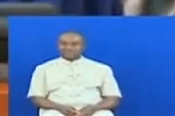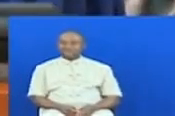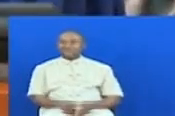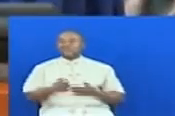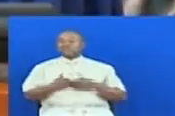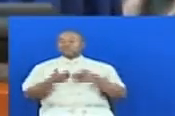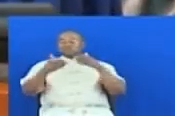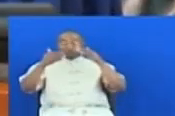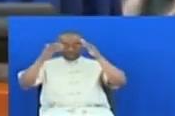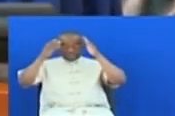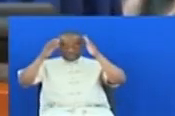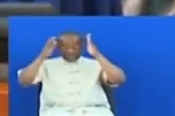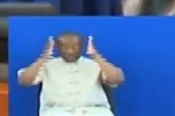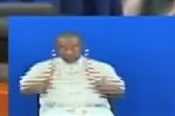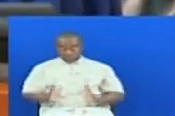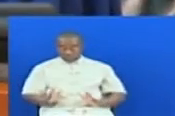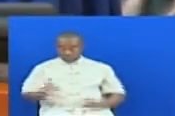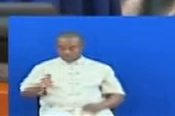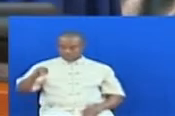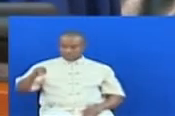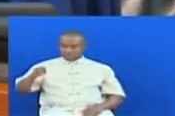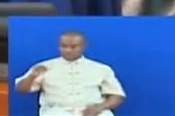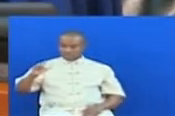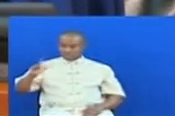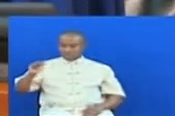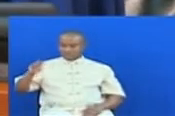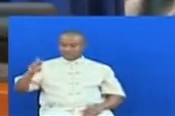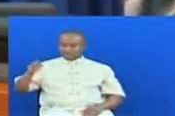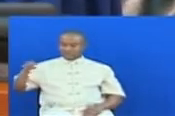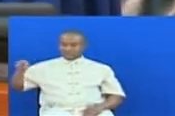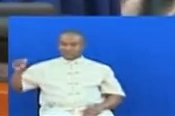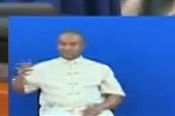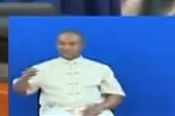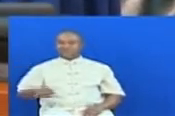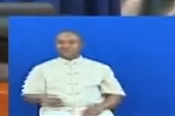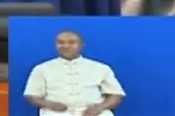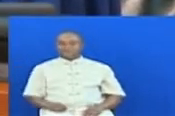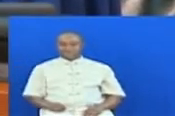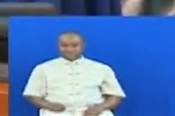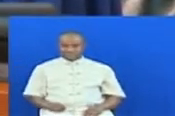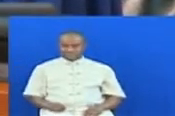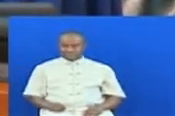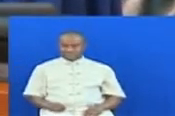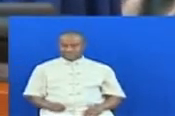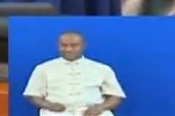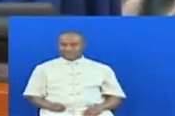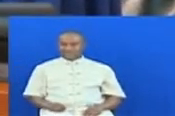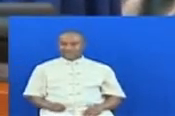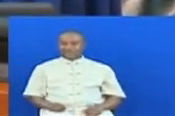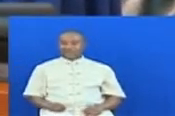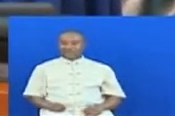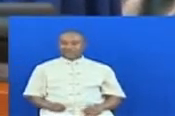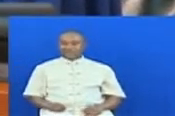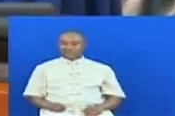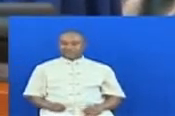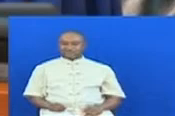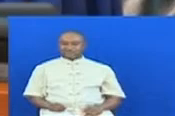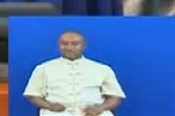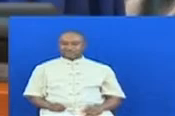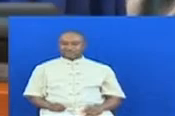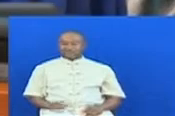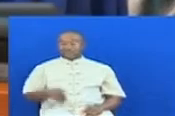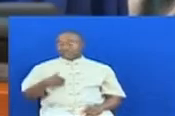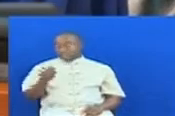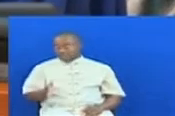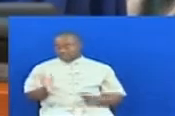Mwilima atafuatiwa na Mheshimiwa Profesa Jumanne Kishimba, Mheshimiwa Ikupa Stella